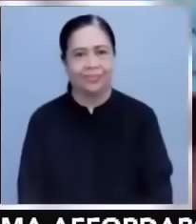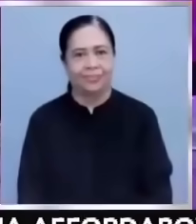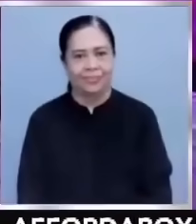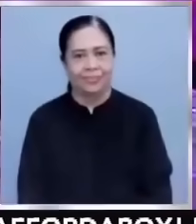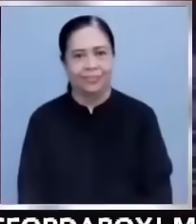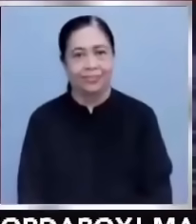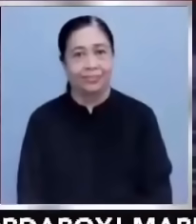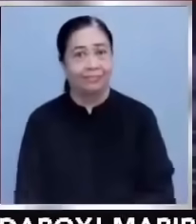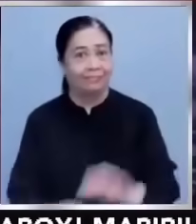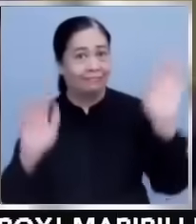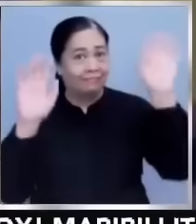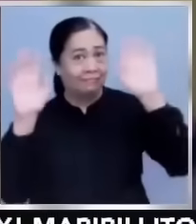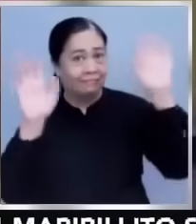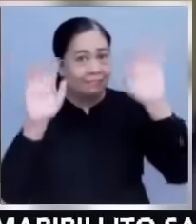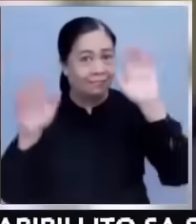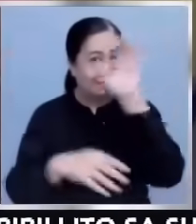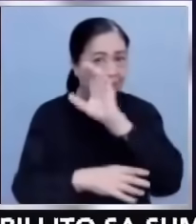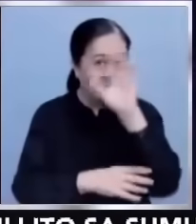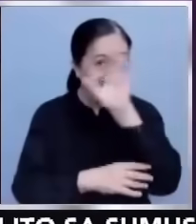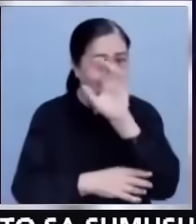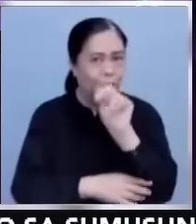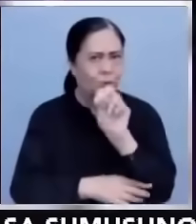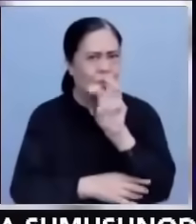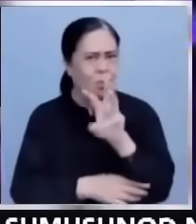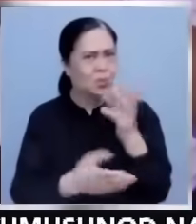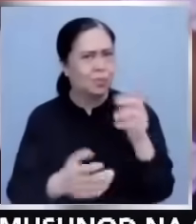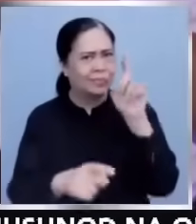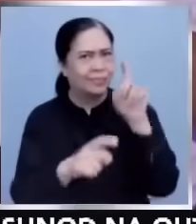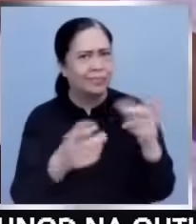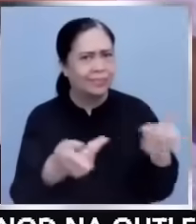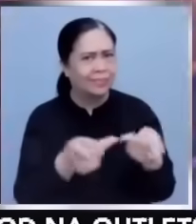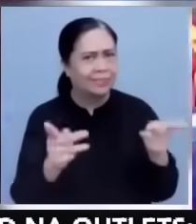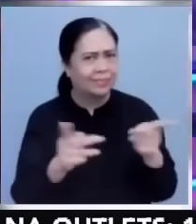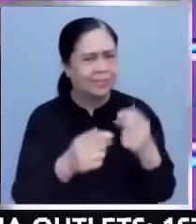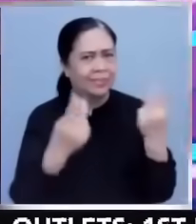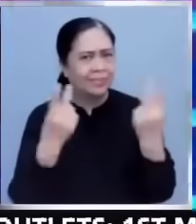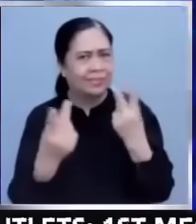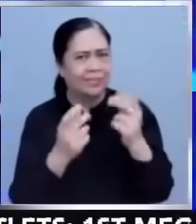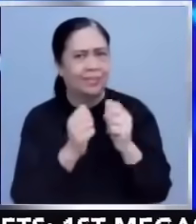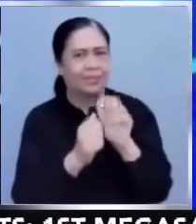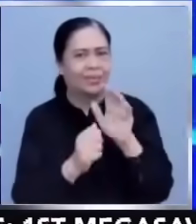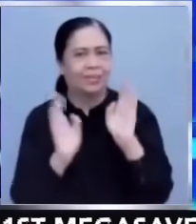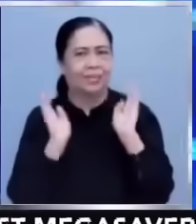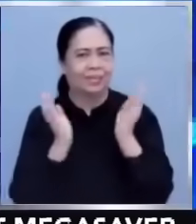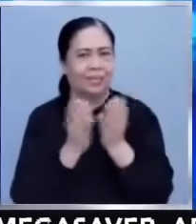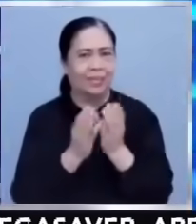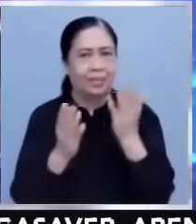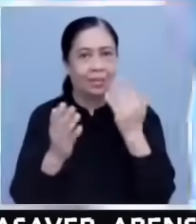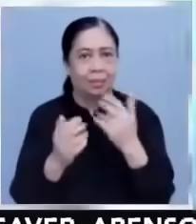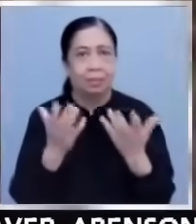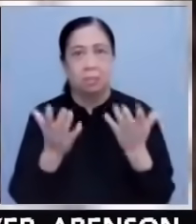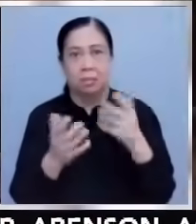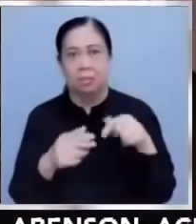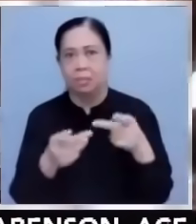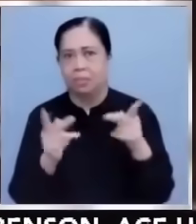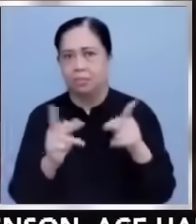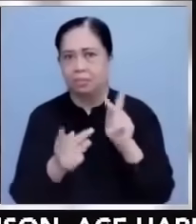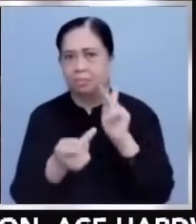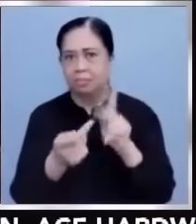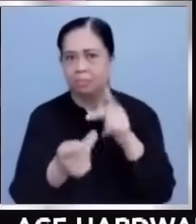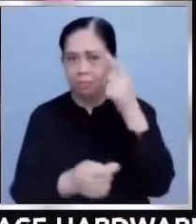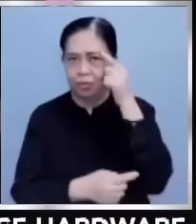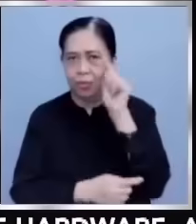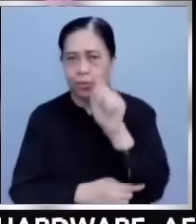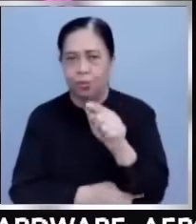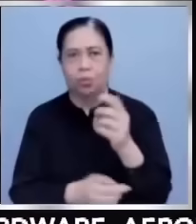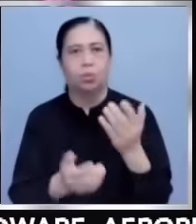Kaway-kaway sa mga naghahanap ng bagong hangout place to visit with your barkada. Dahil this might be the place for you. Ito ang bagong